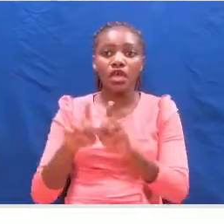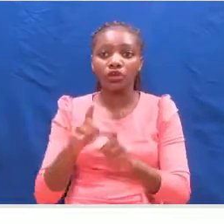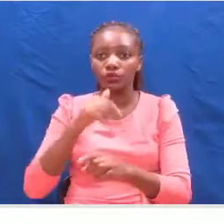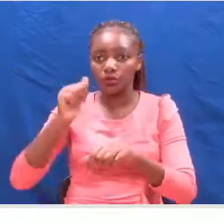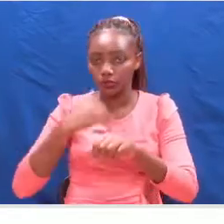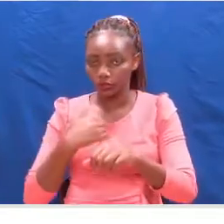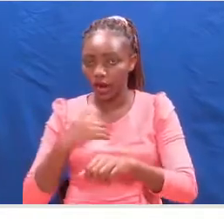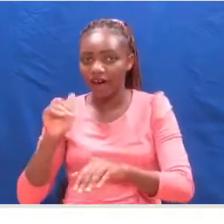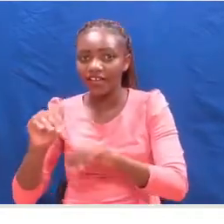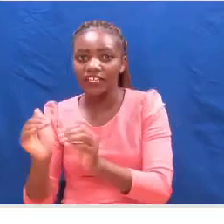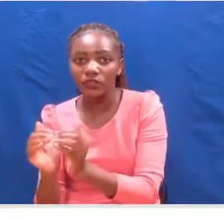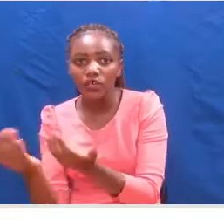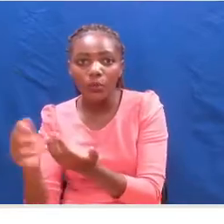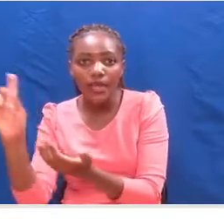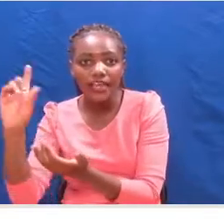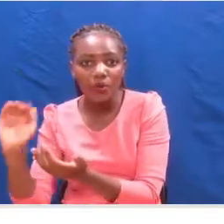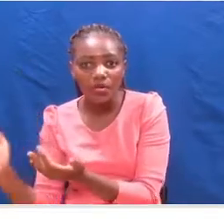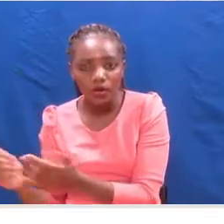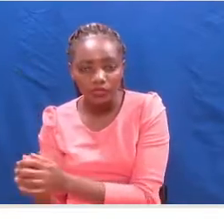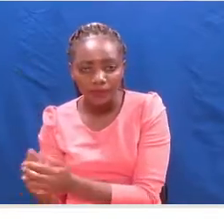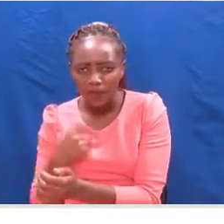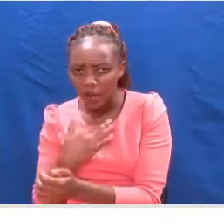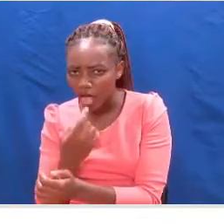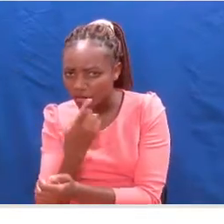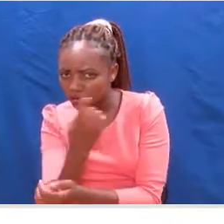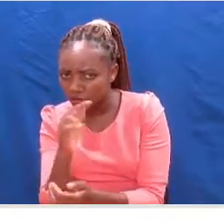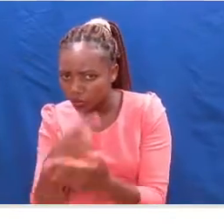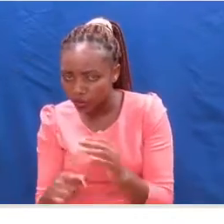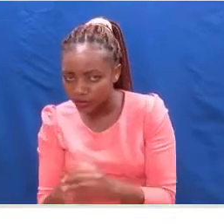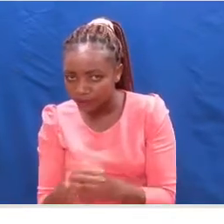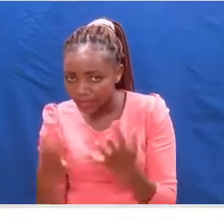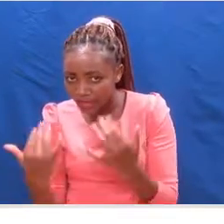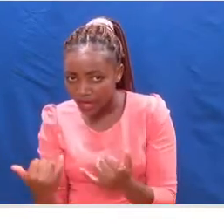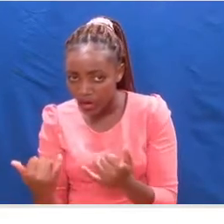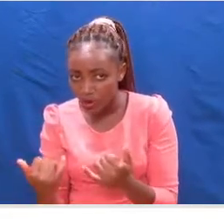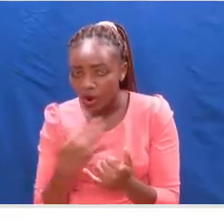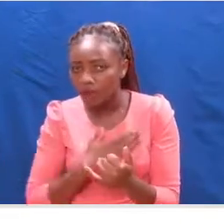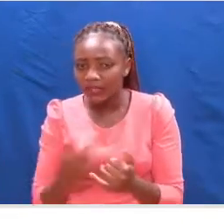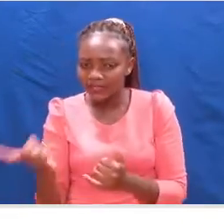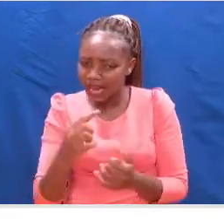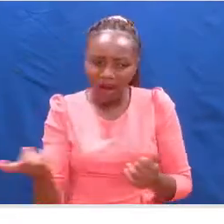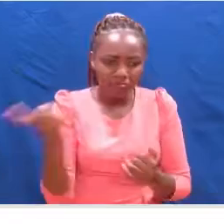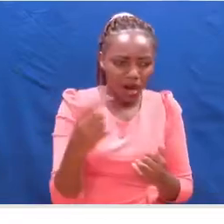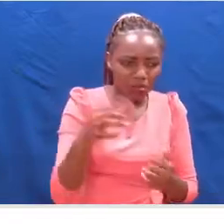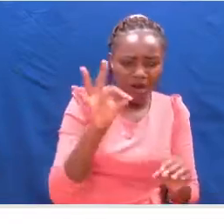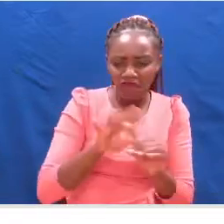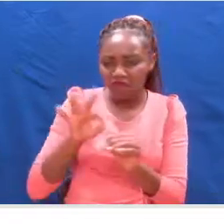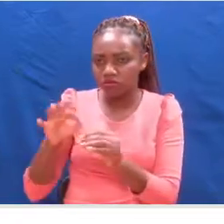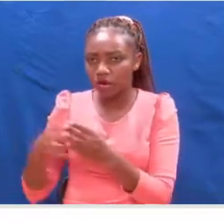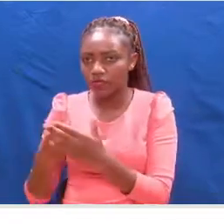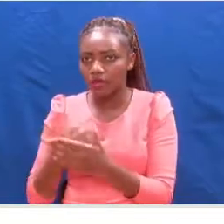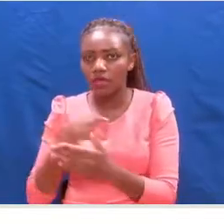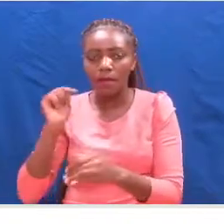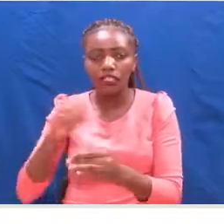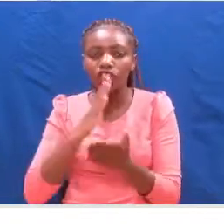have a by-election in Nairobi. Nataka kuambia ya kwamba, mara hii, nataka mujitokeze mupike kura, na mimi nitachunga mahali